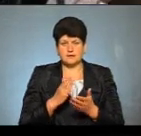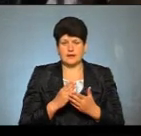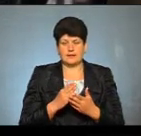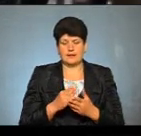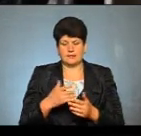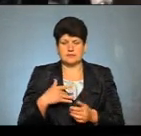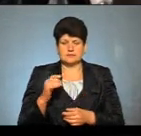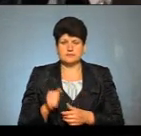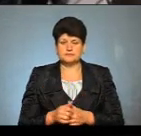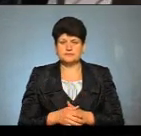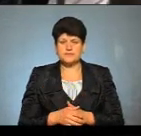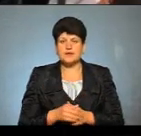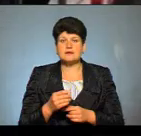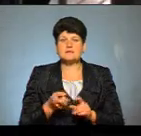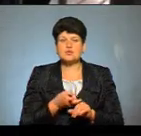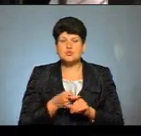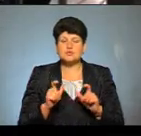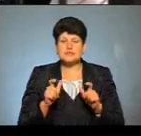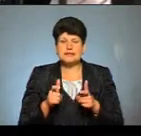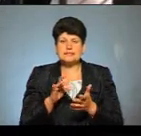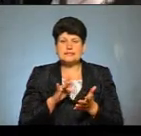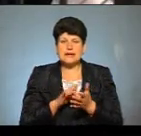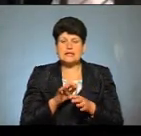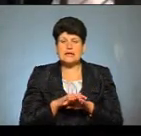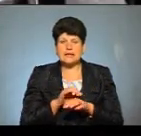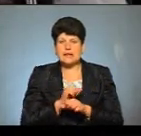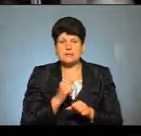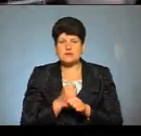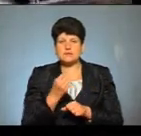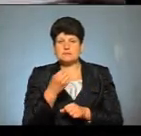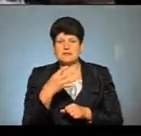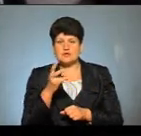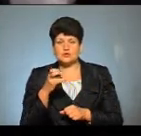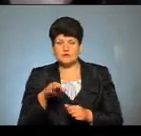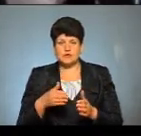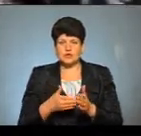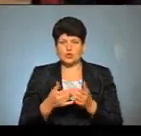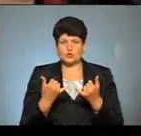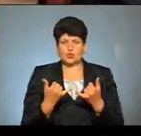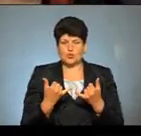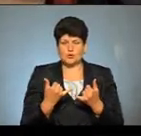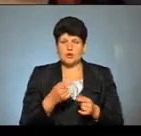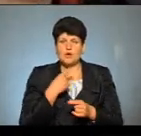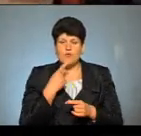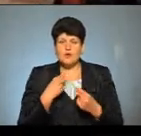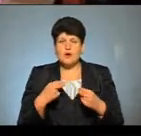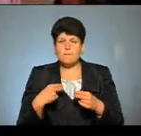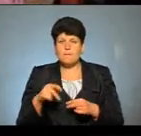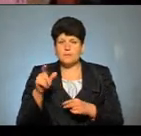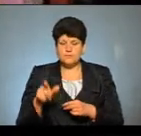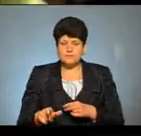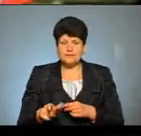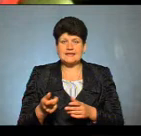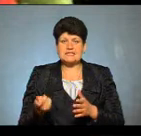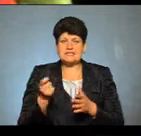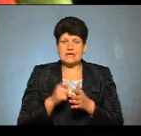дисципліну. Через карантин центральний ринок не працював з 15 квітня до сьогодні. За словами продавчині Надії Петрунів,